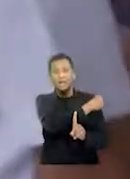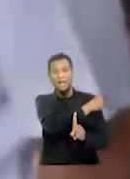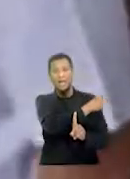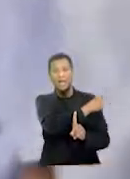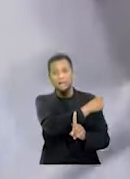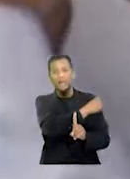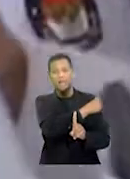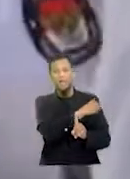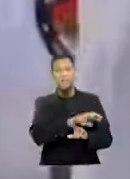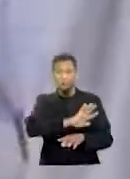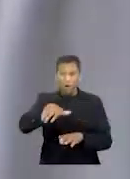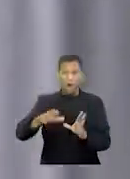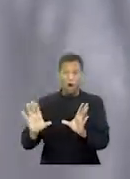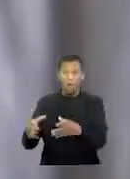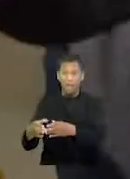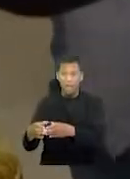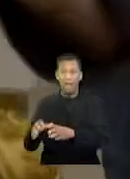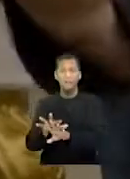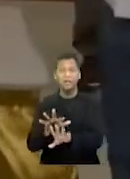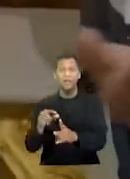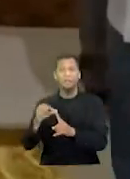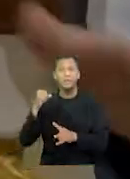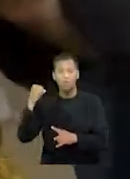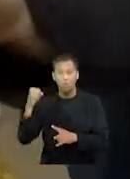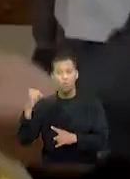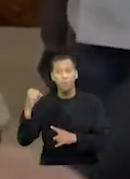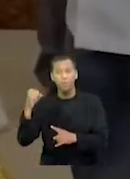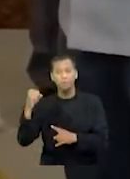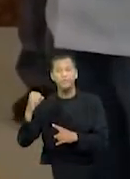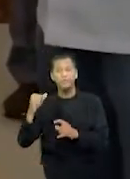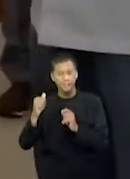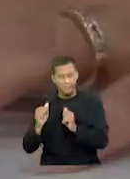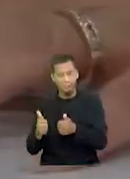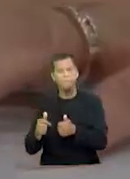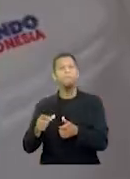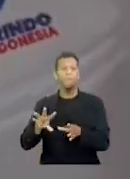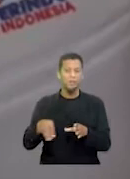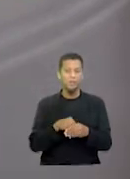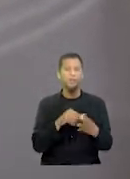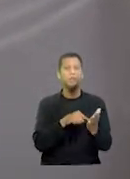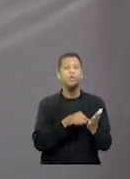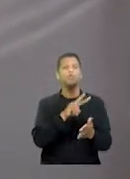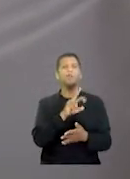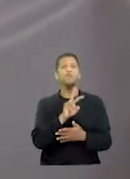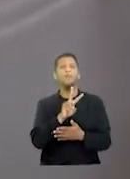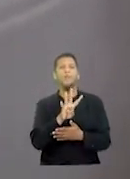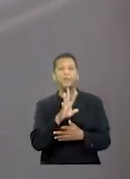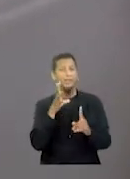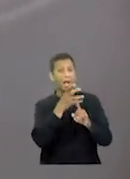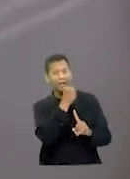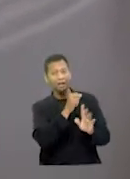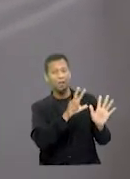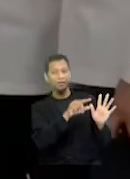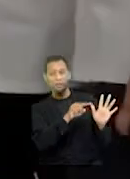beberapa anggota Partai Perindo lainnya. Partai Perindo siap mengikuti kontestasi pemilu 2024 dengan target 8-10%.